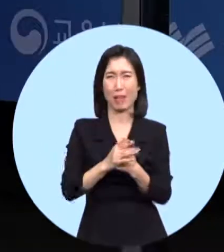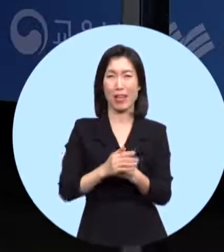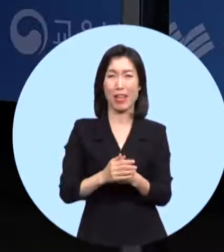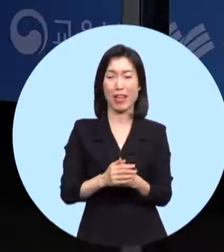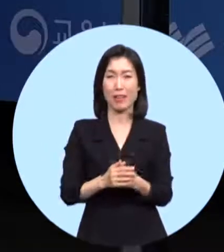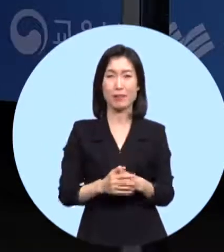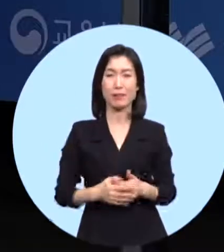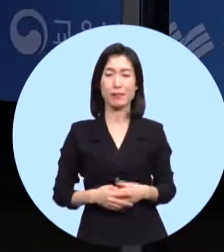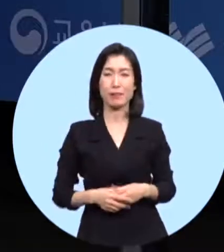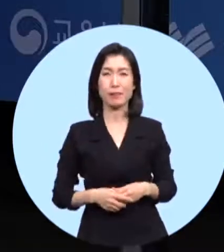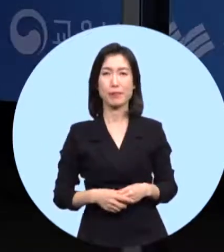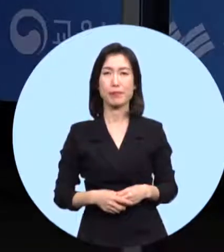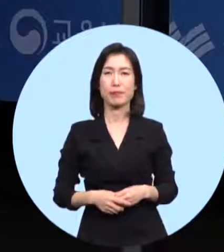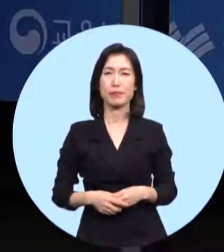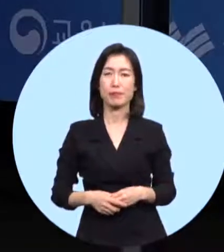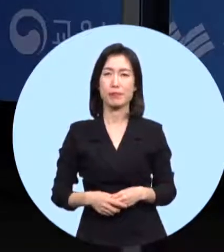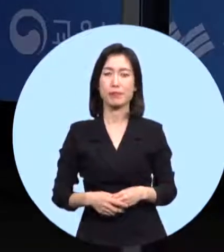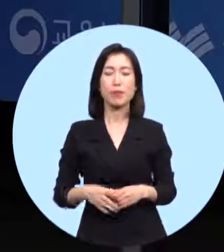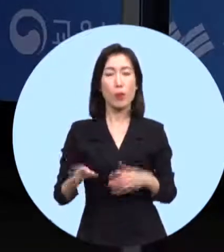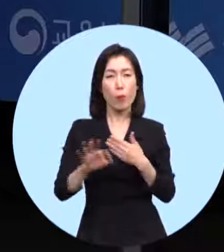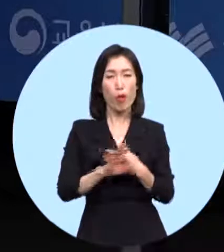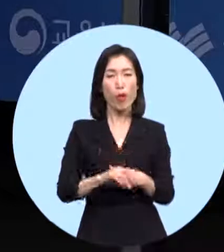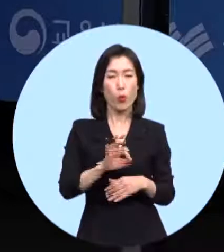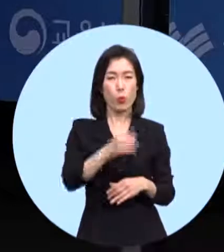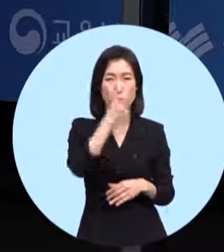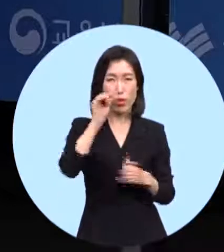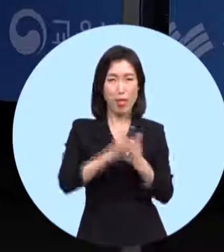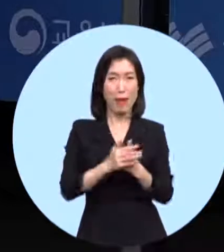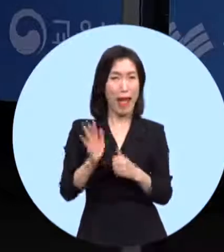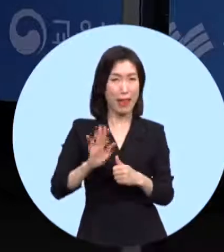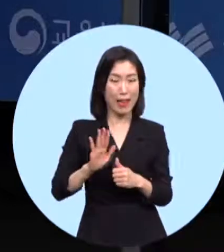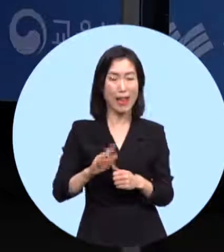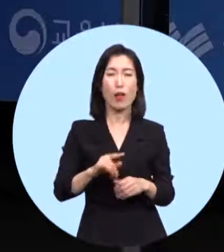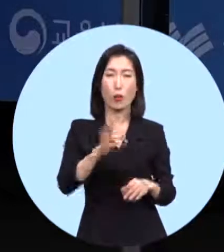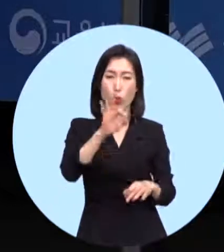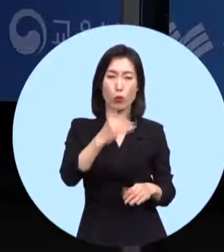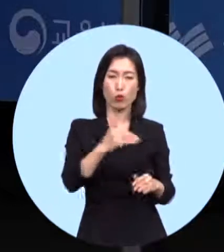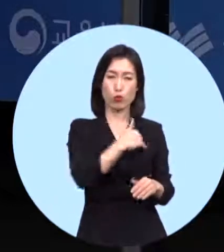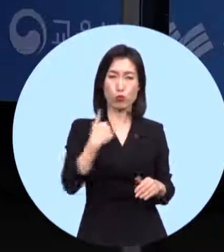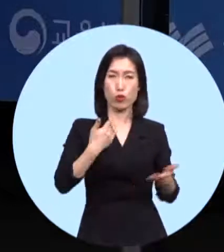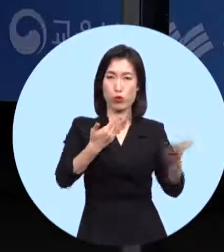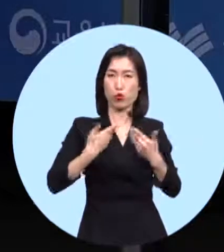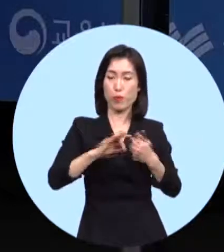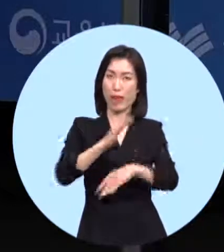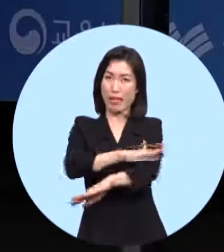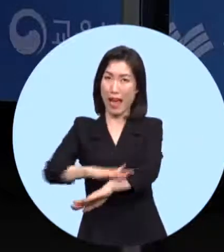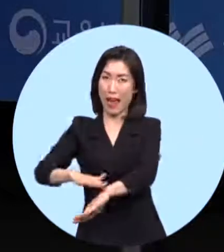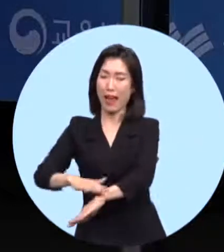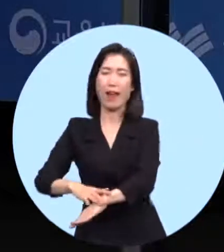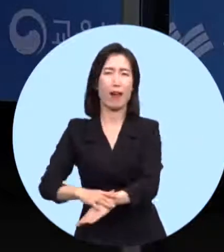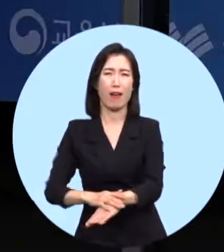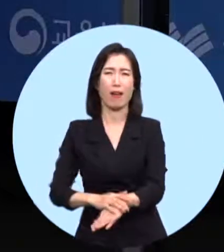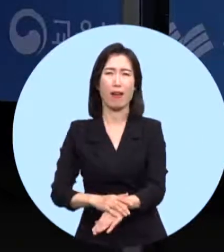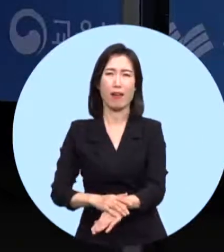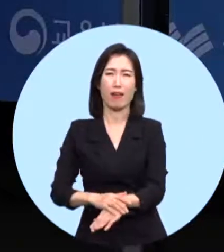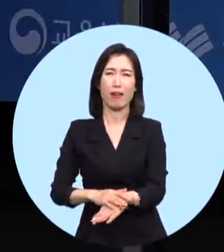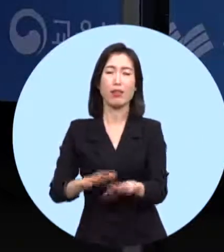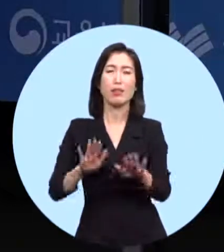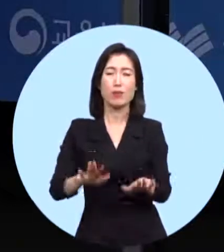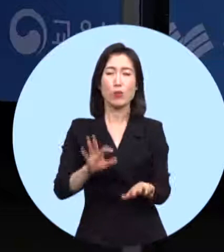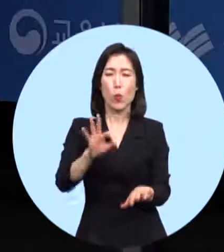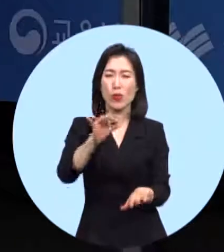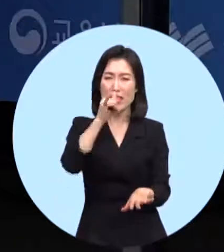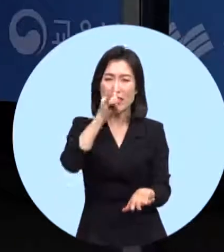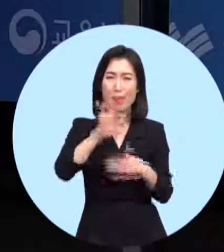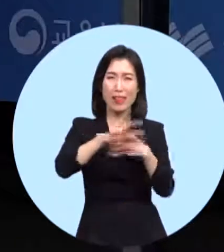그런 출발점 속에서 돈이 있다고 다 될 것이냐? 저는 그렇게 생각을 안 합니다. 뭘 해야 할지 모르는데